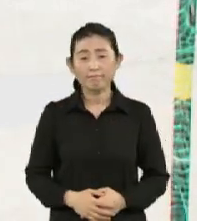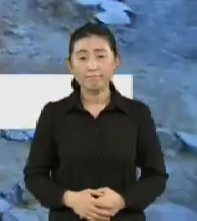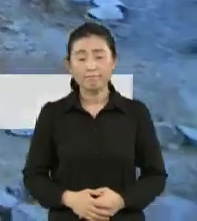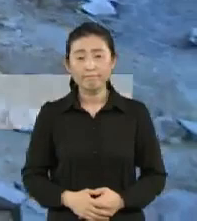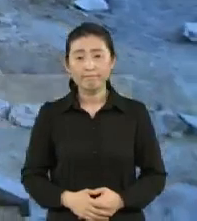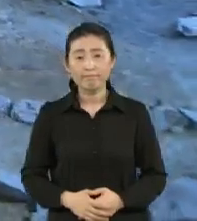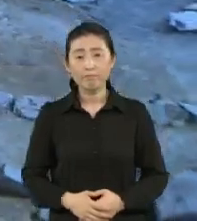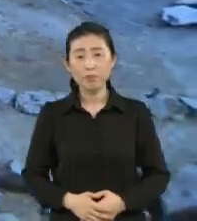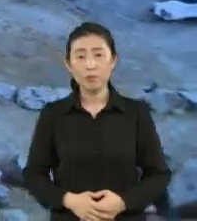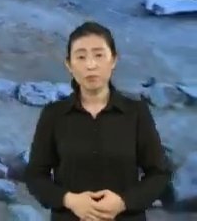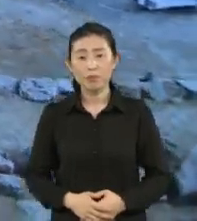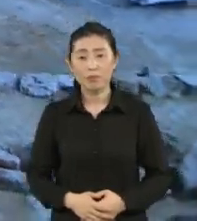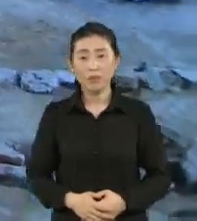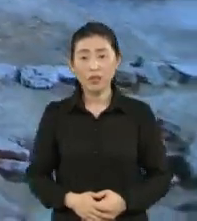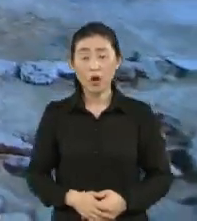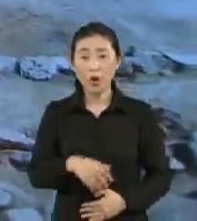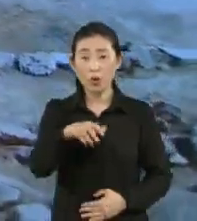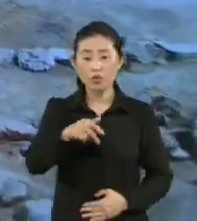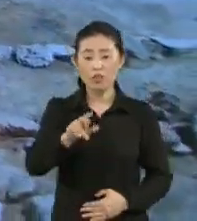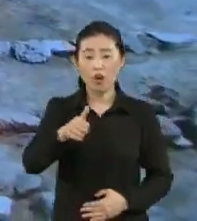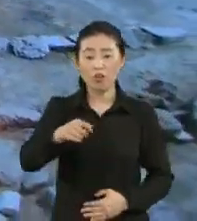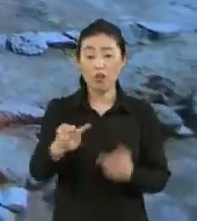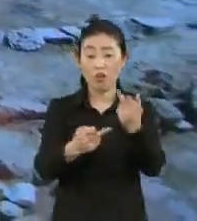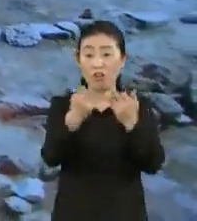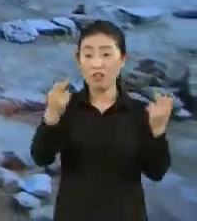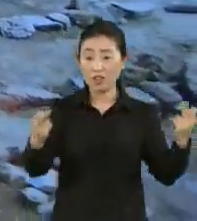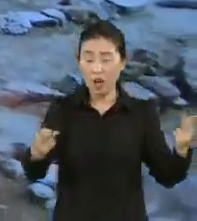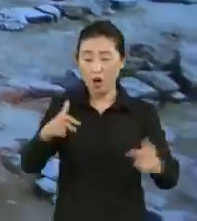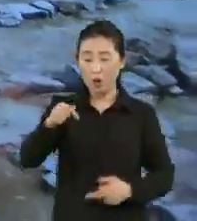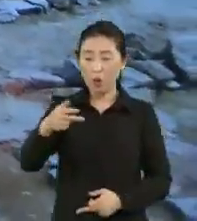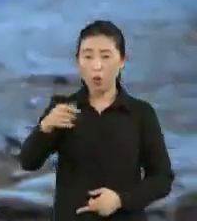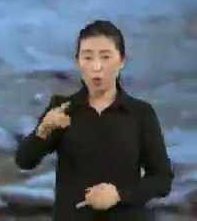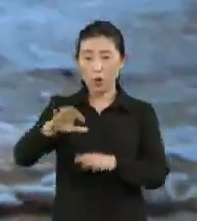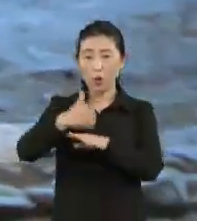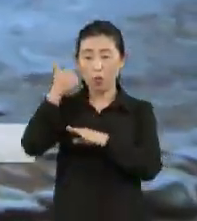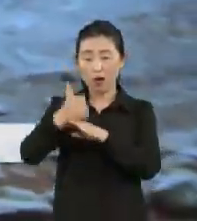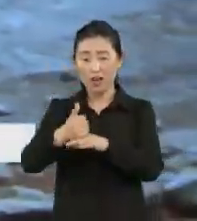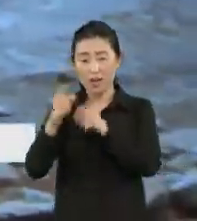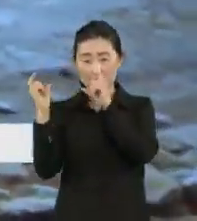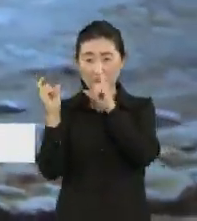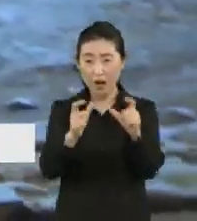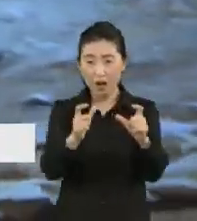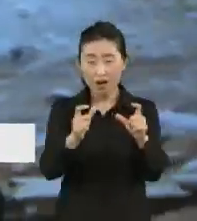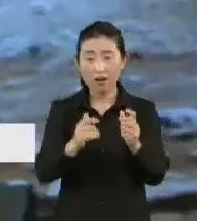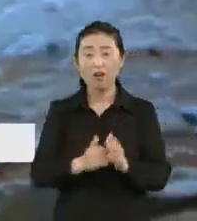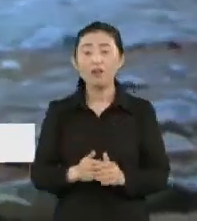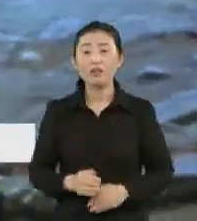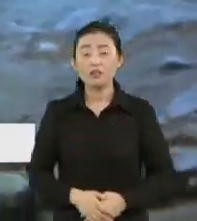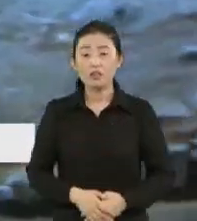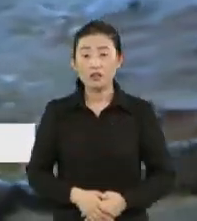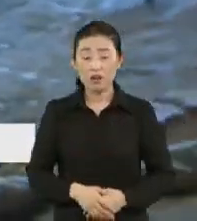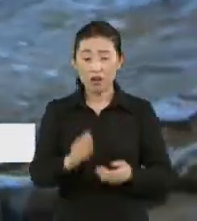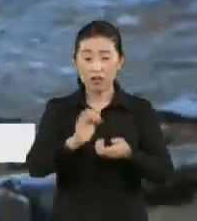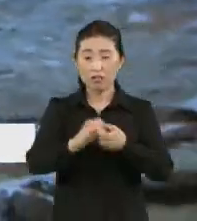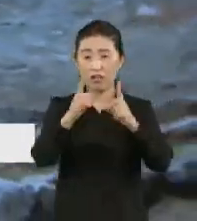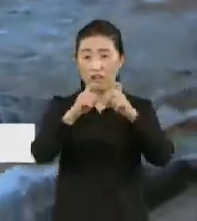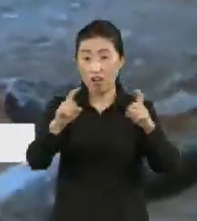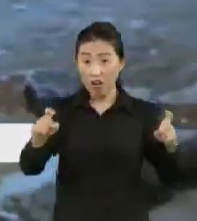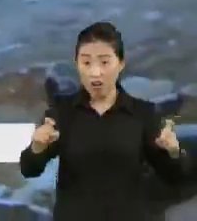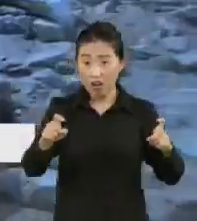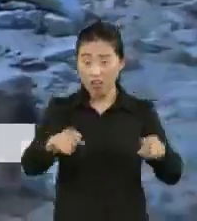생각입니다. 천흥사가 위치한 성거사는 고려 태조가 명명한 곳으로 천흥사 창건에도